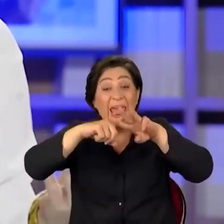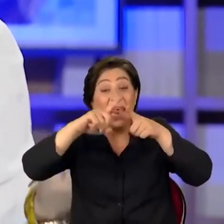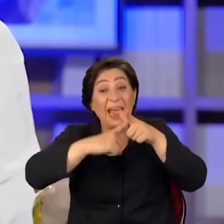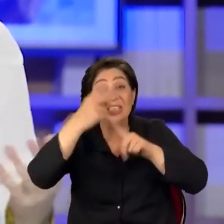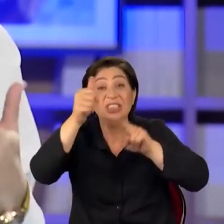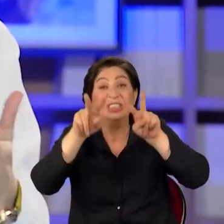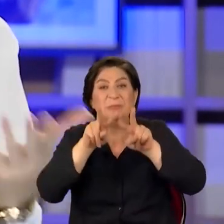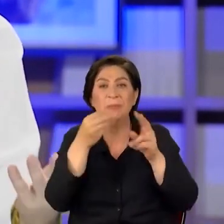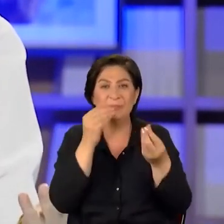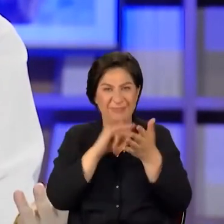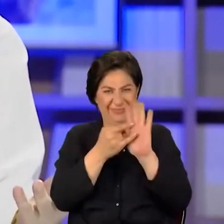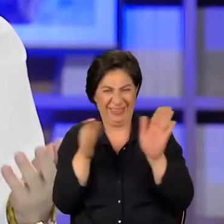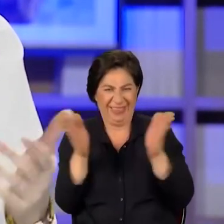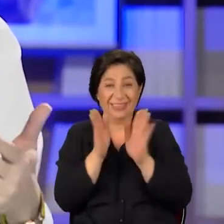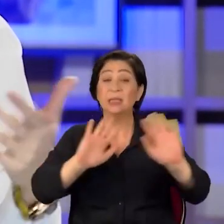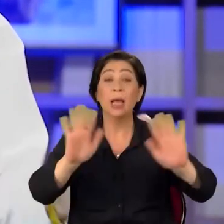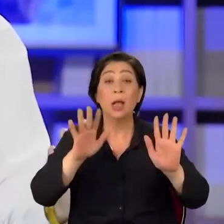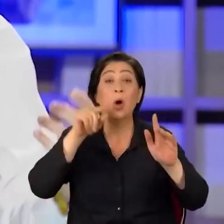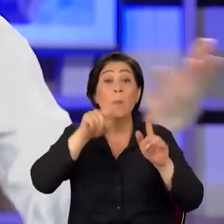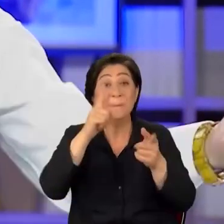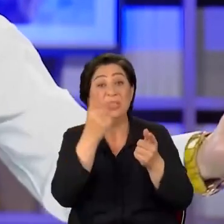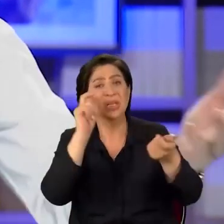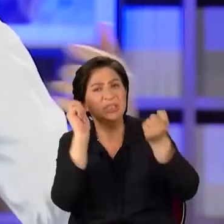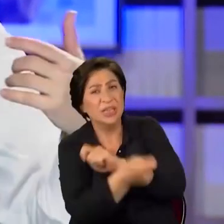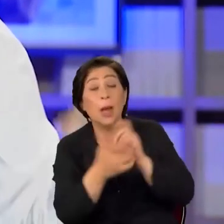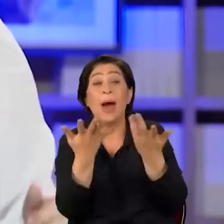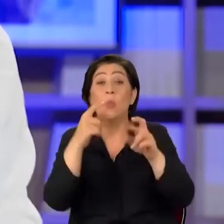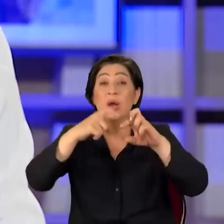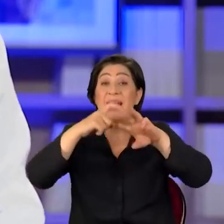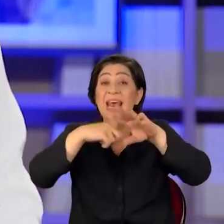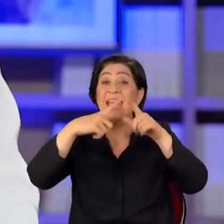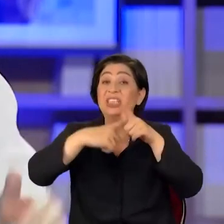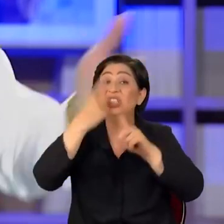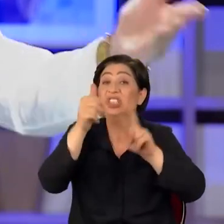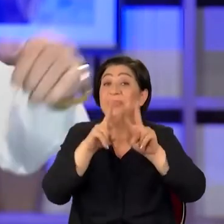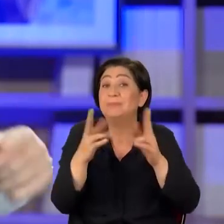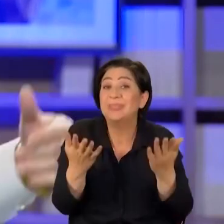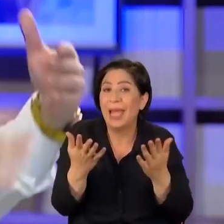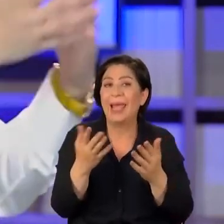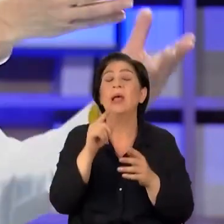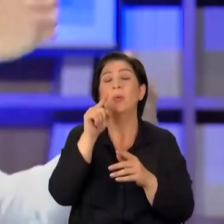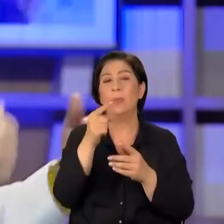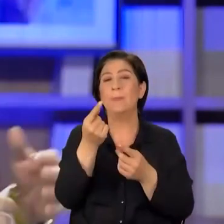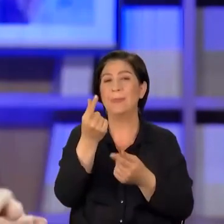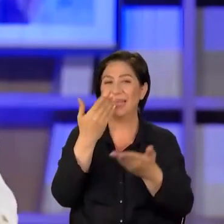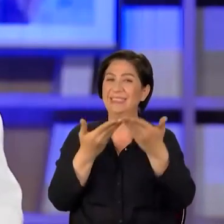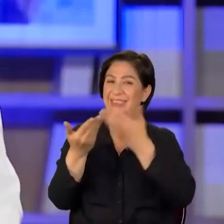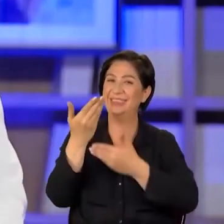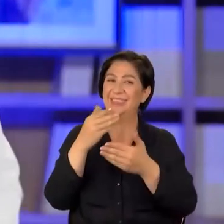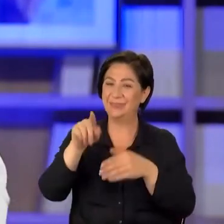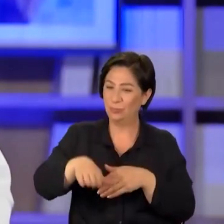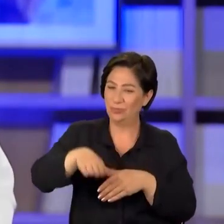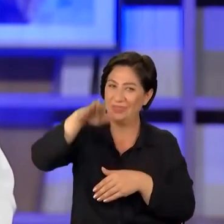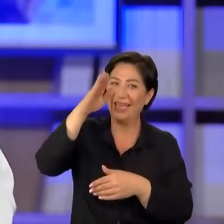şey değiştiriyoruz da neyi değiştirdik? Yani bu oldu. Birileri buna karşı çıkıyor, birileri karşı çıkmıyor. Biraz da sizin yetişmenizden